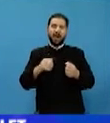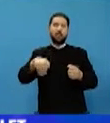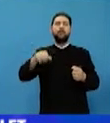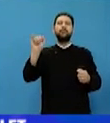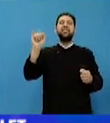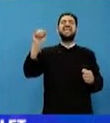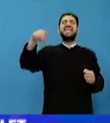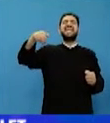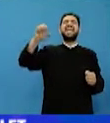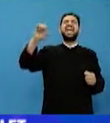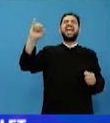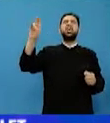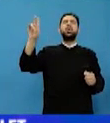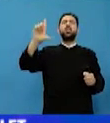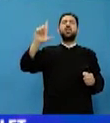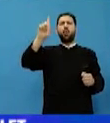Și